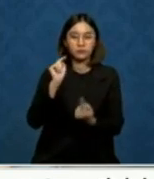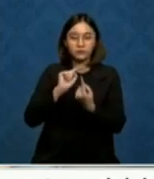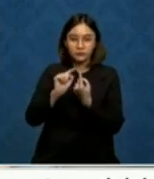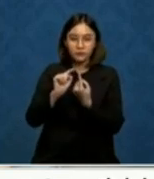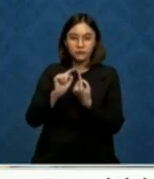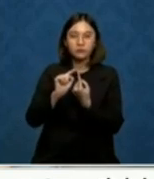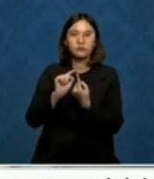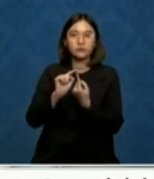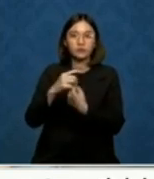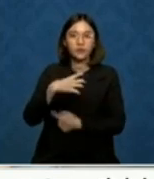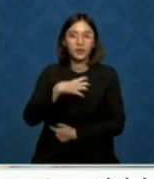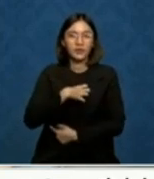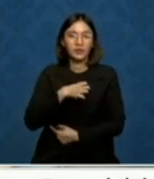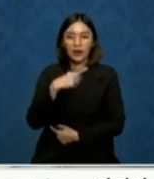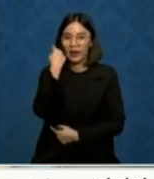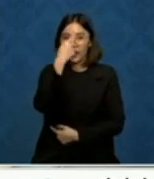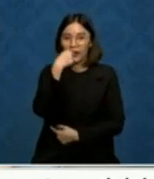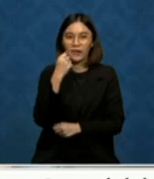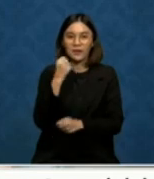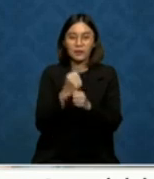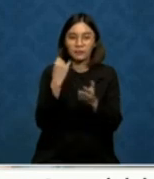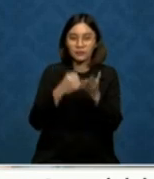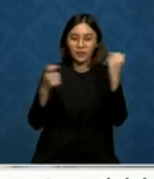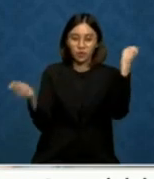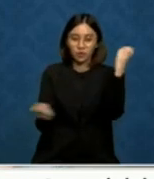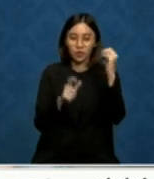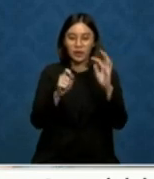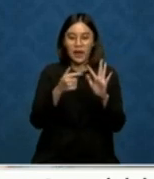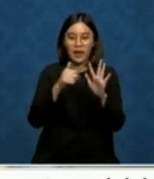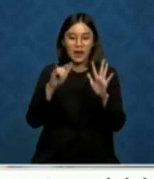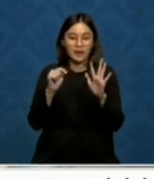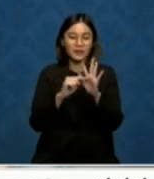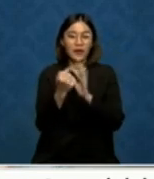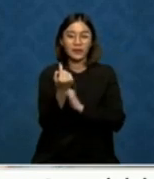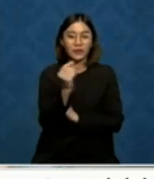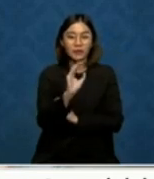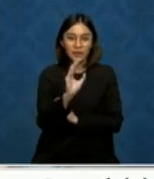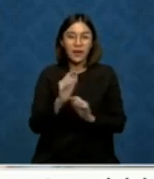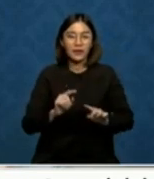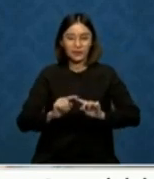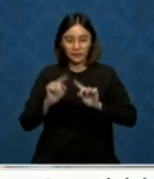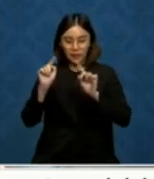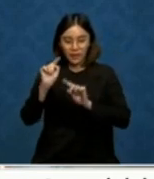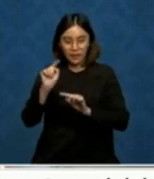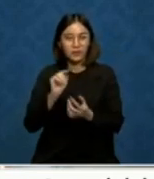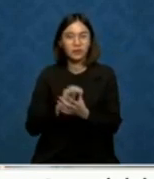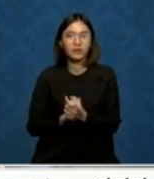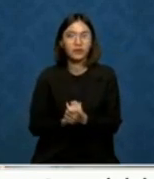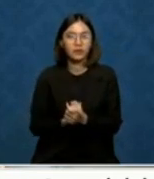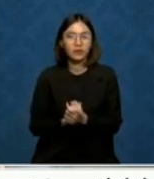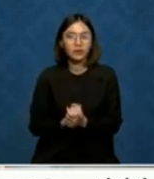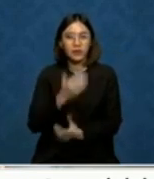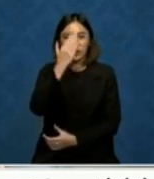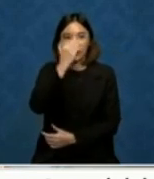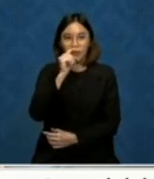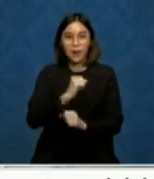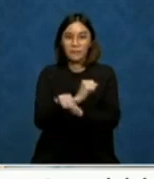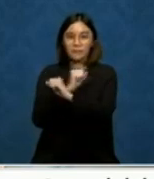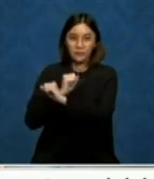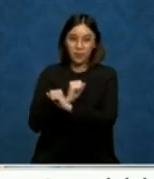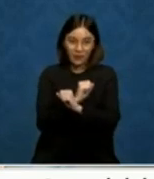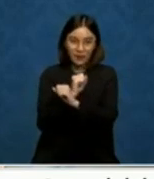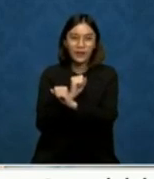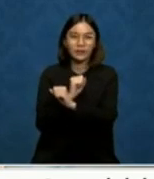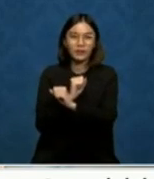การต้องการให้ผู้ที่กระทำผิดได้รับโทษทางอาญาเท่านั้นแต่ส่วนหนึ่งนะครับก็เป็นการเพื่อป้องปรามนะครับ